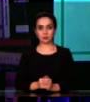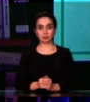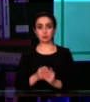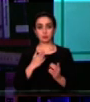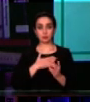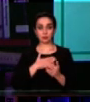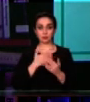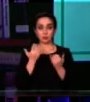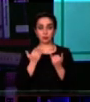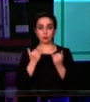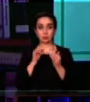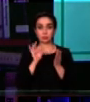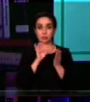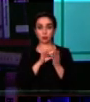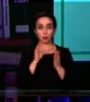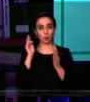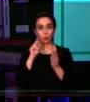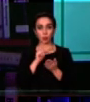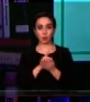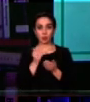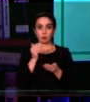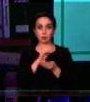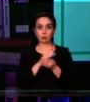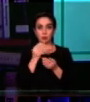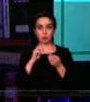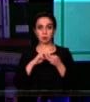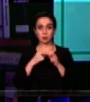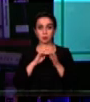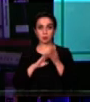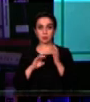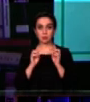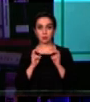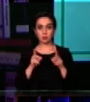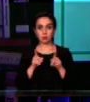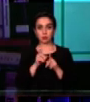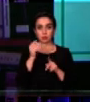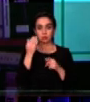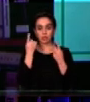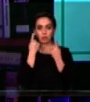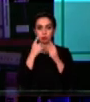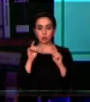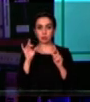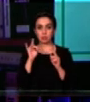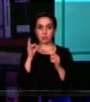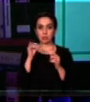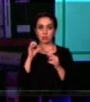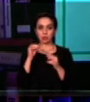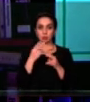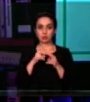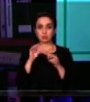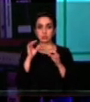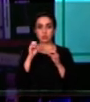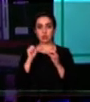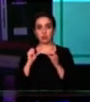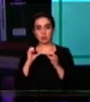Целью нашего урока сегодня – познакомить вас с проблемами безопасности информационных ресурсов в интернете, дать понятие симметричного